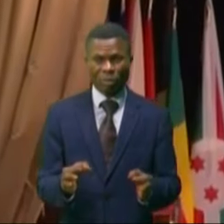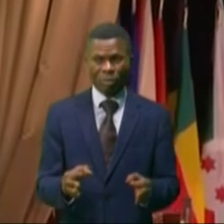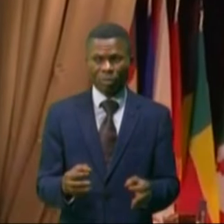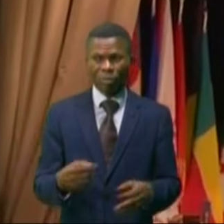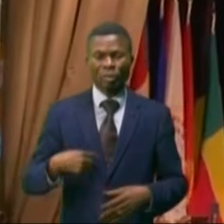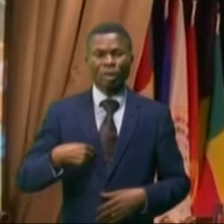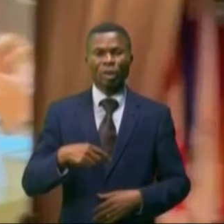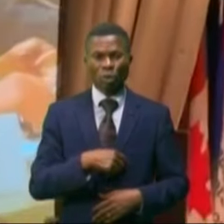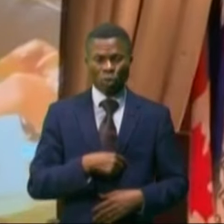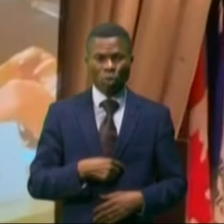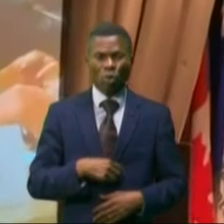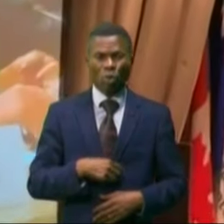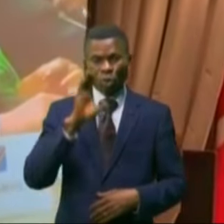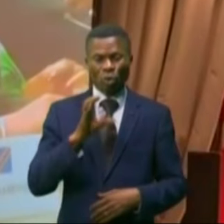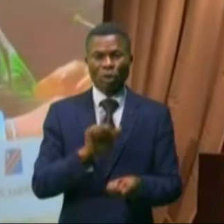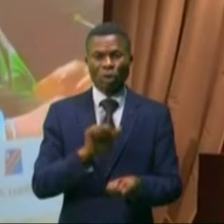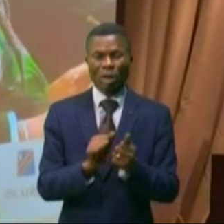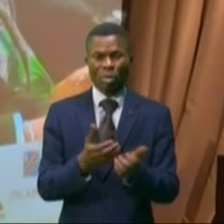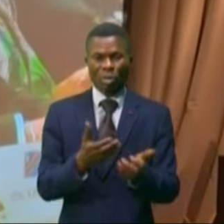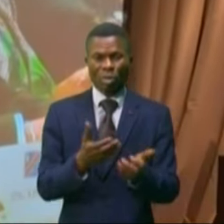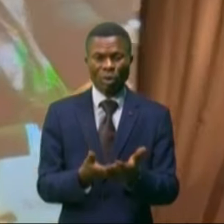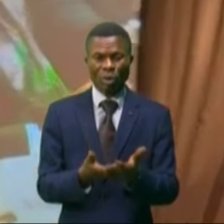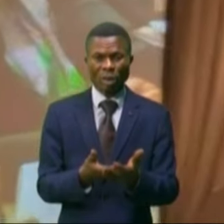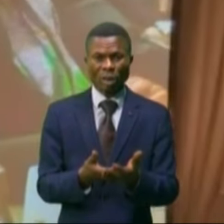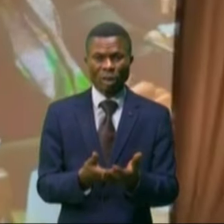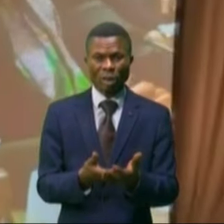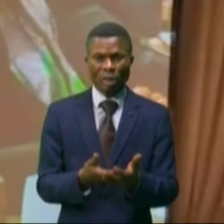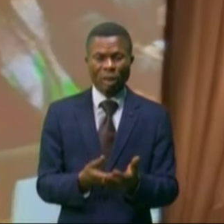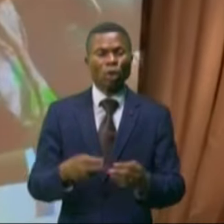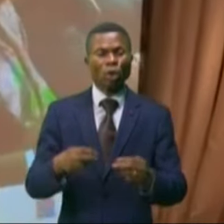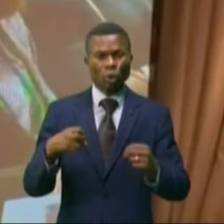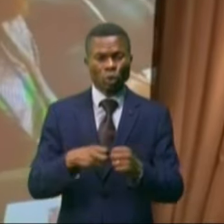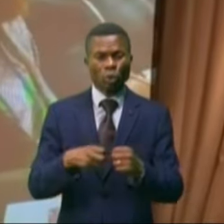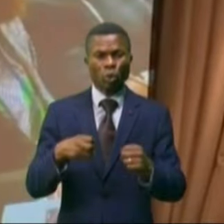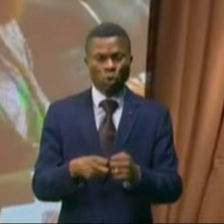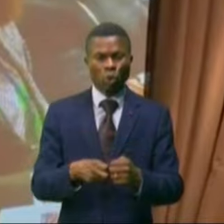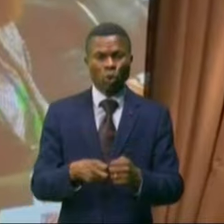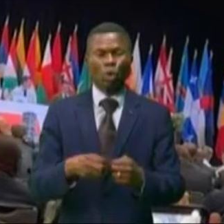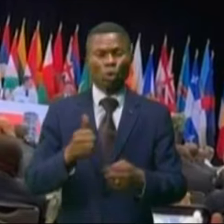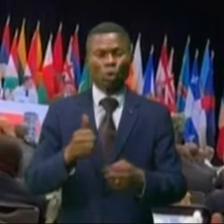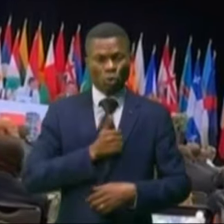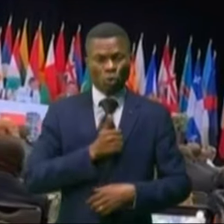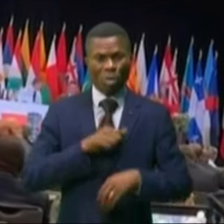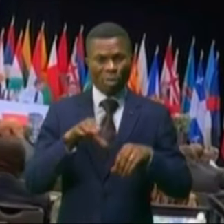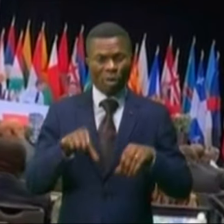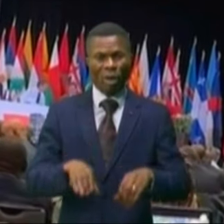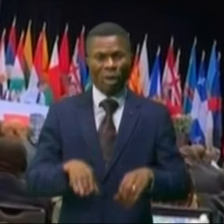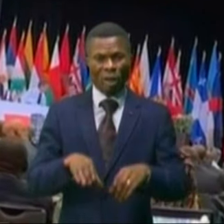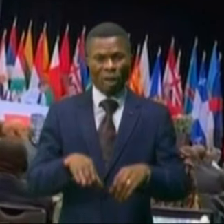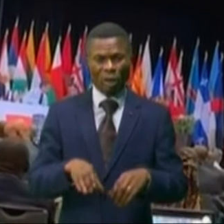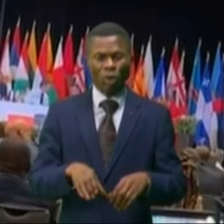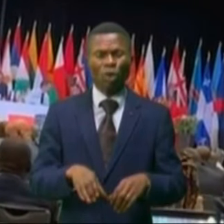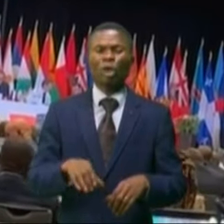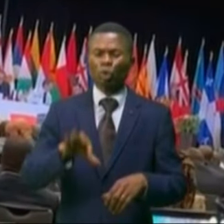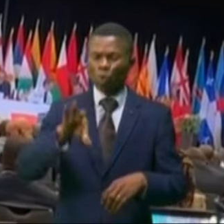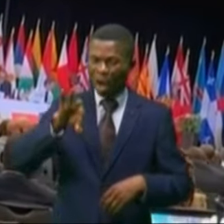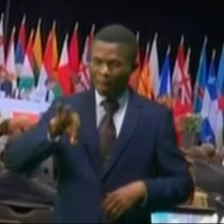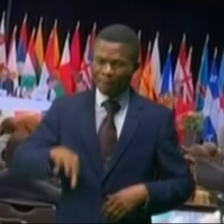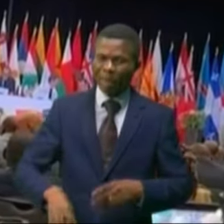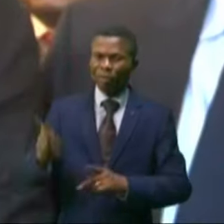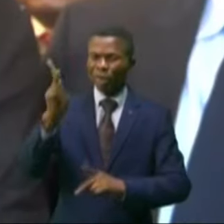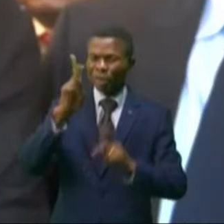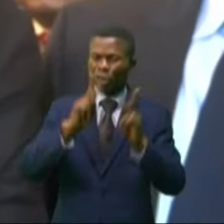pour l'ensemble du monde, et ses énergies propres, non produites et renouvelables. 100